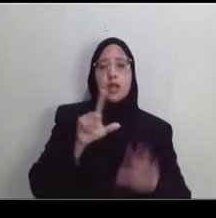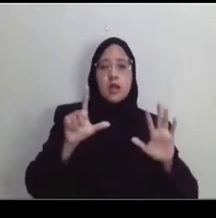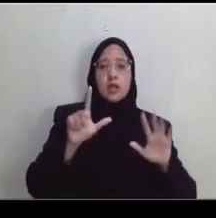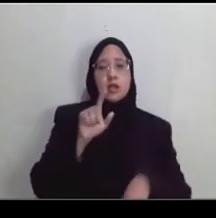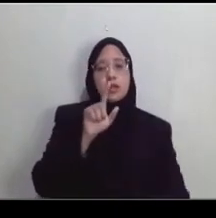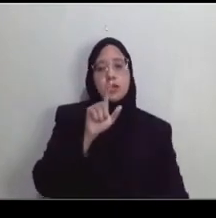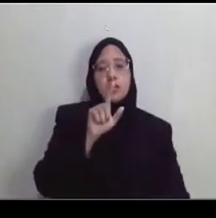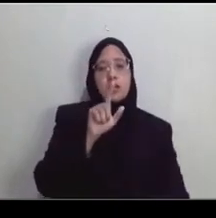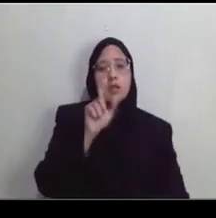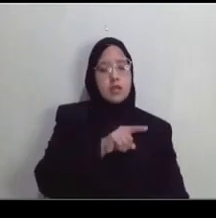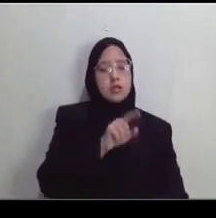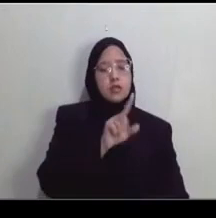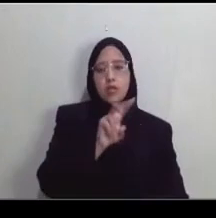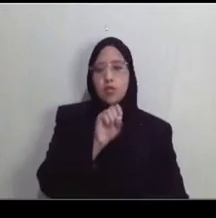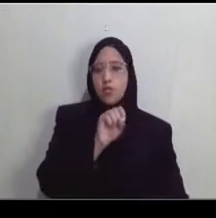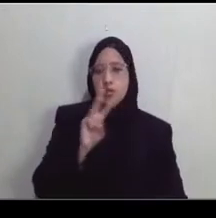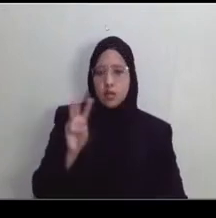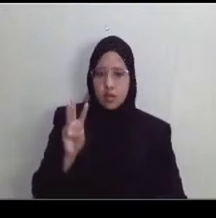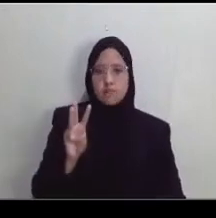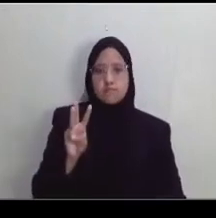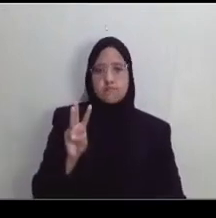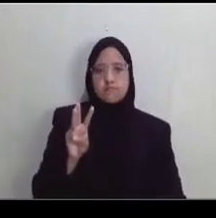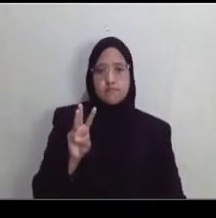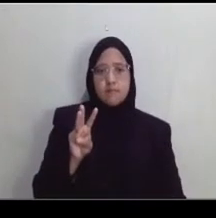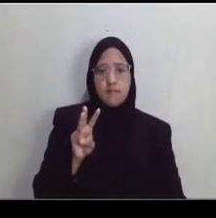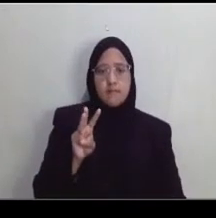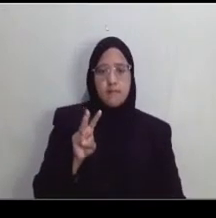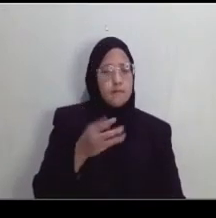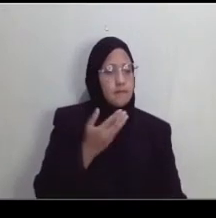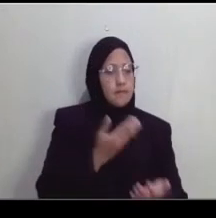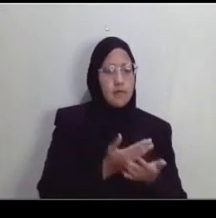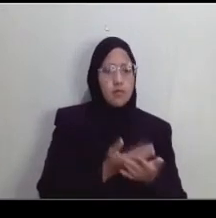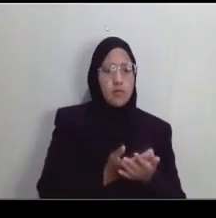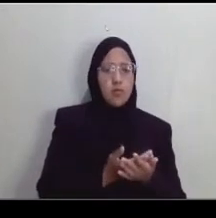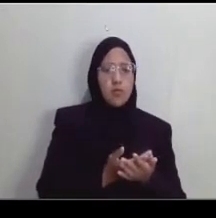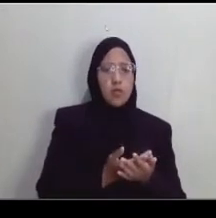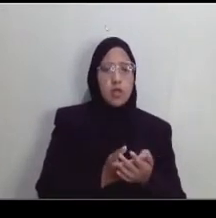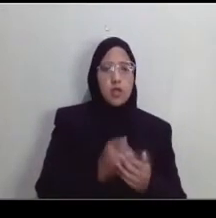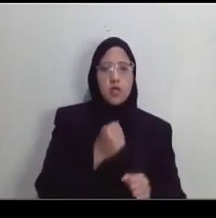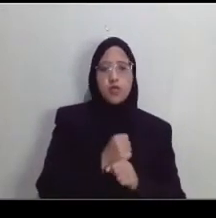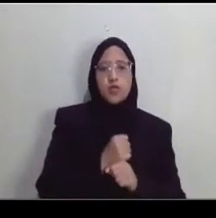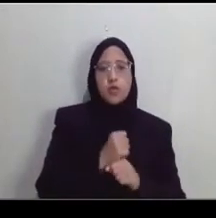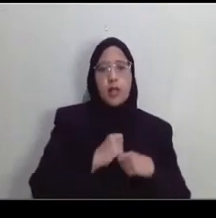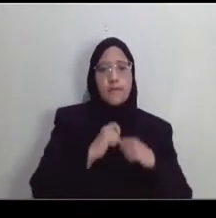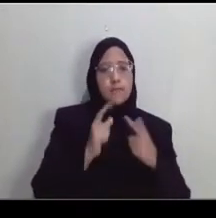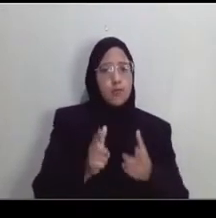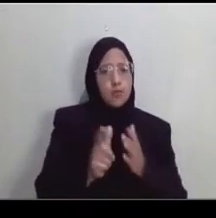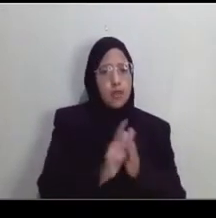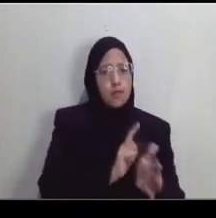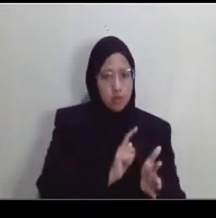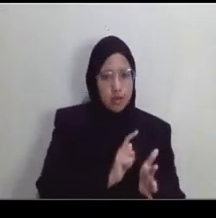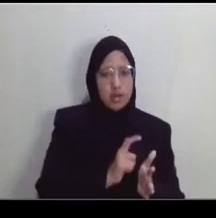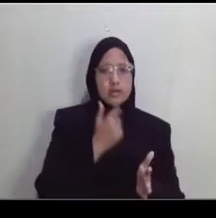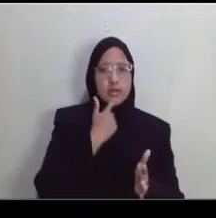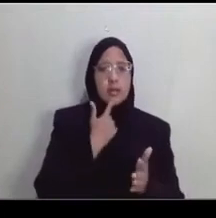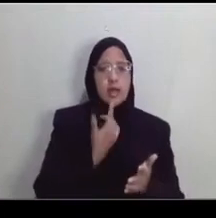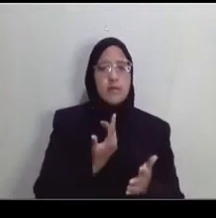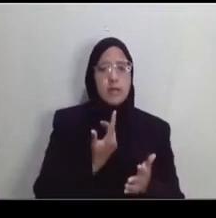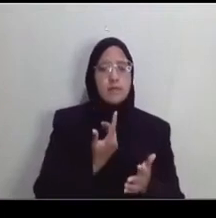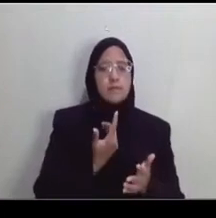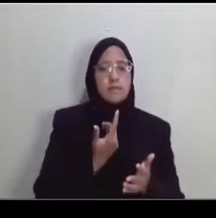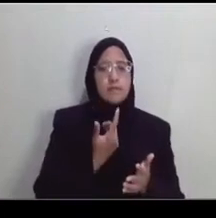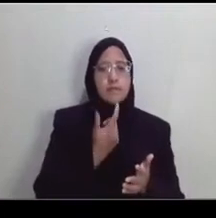2023 dan mengajukan gugatan ke pengadilan tatausa Jakarta terhadap Keputusan Mahkamah Konstitusi nomor